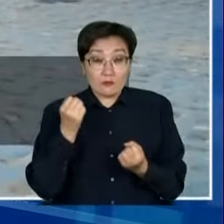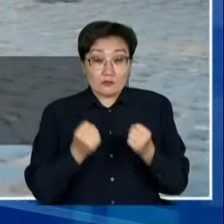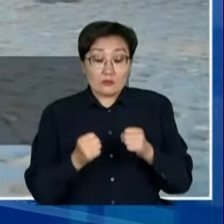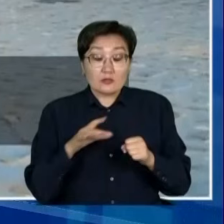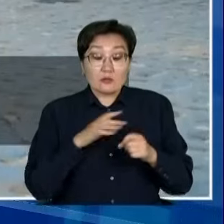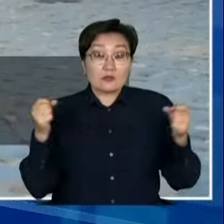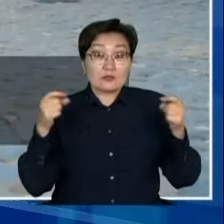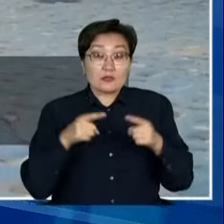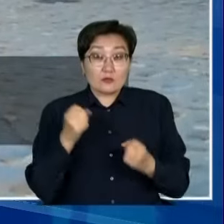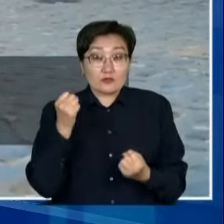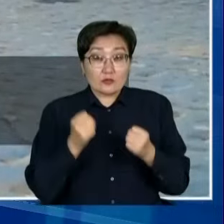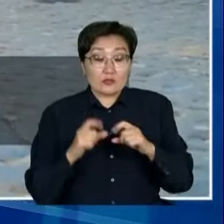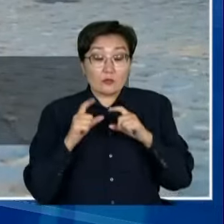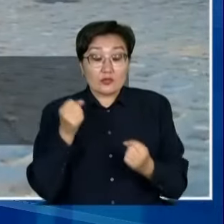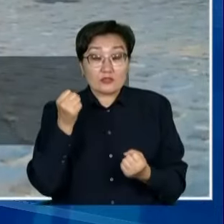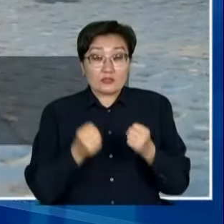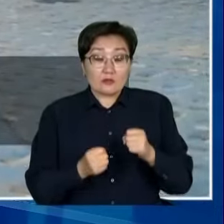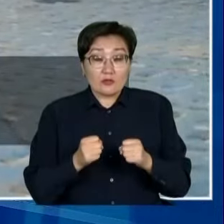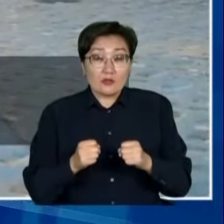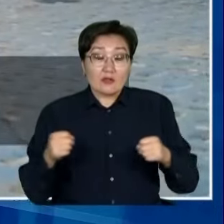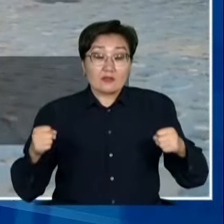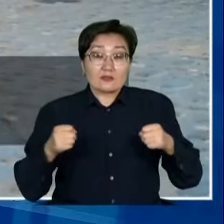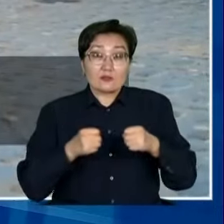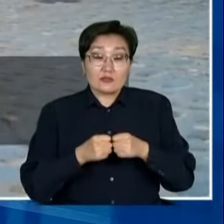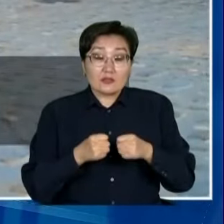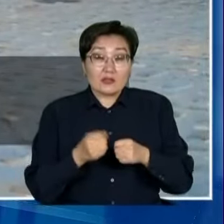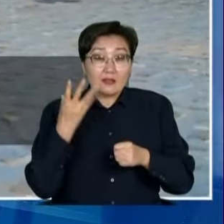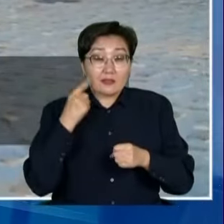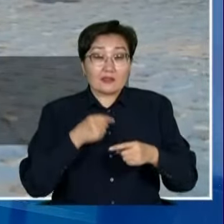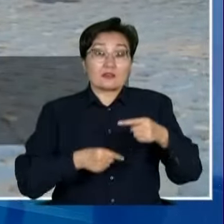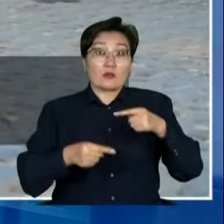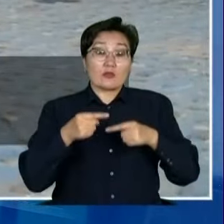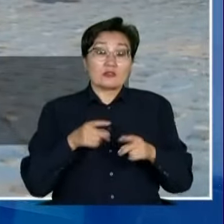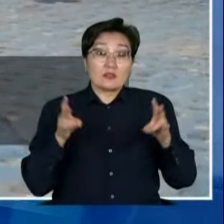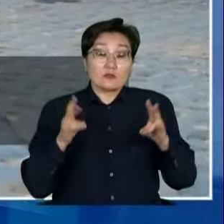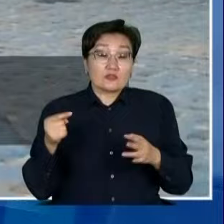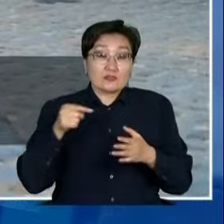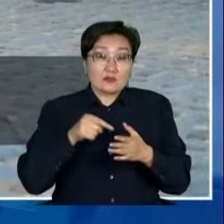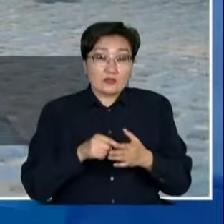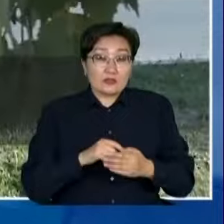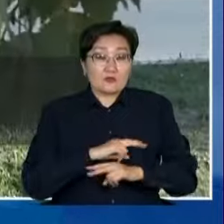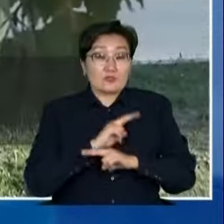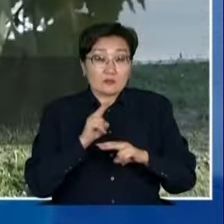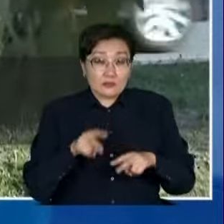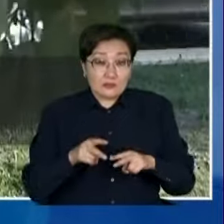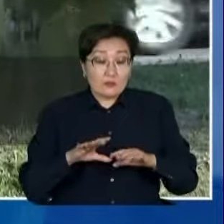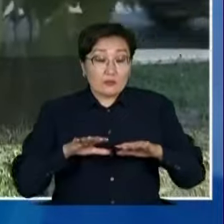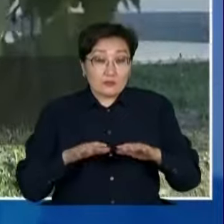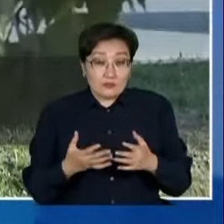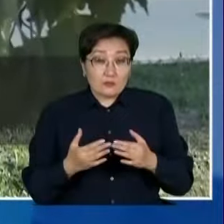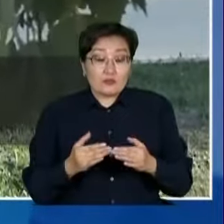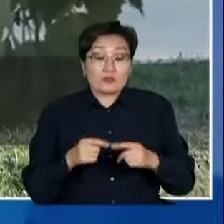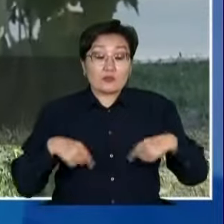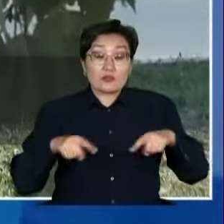Как стало известно, водитель большегруза наехал на нее, когда сдавал назад. Травмы оказались несовместимы с жизнью. О случившемся в